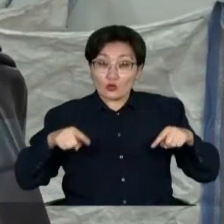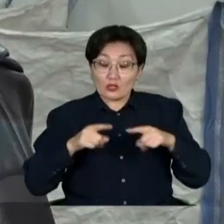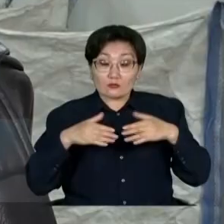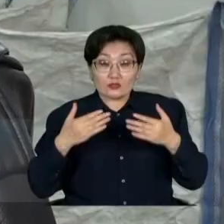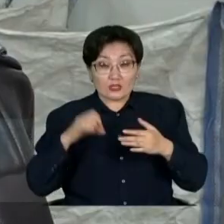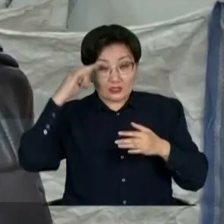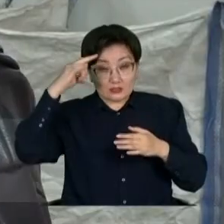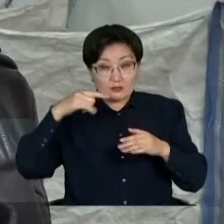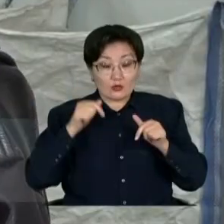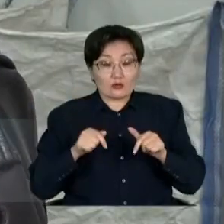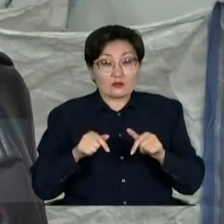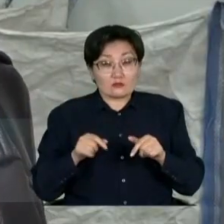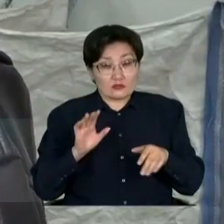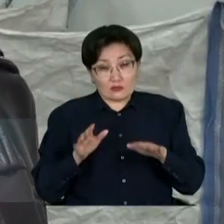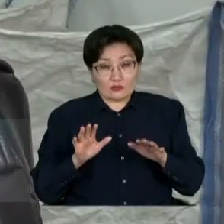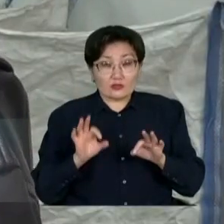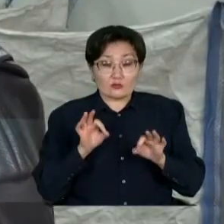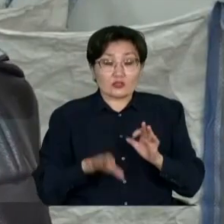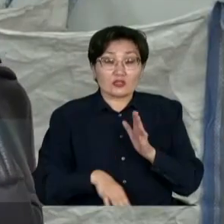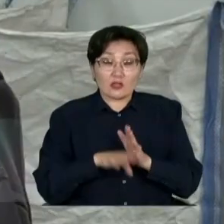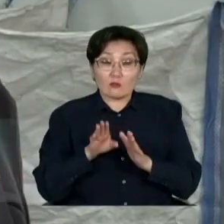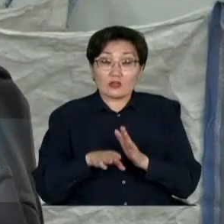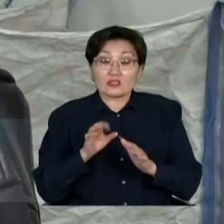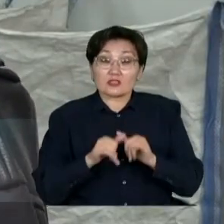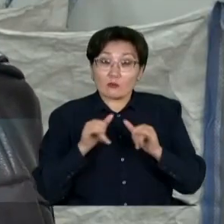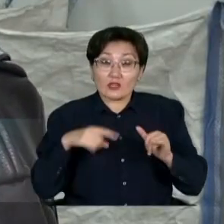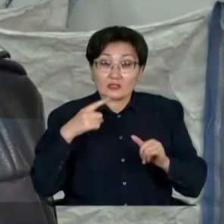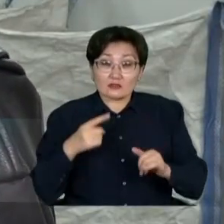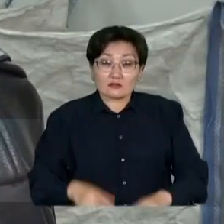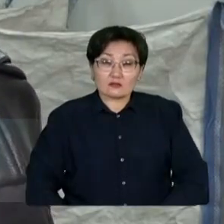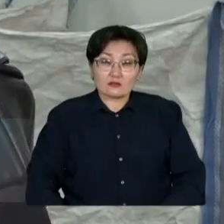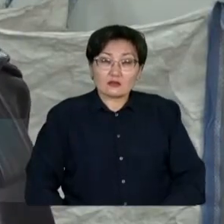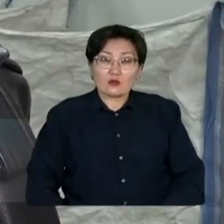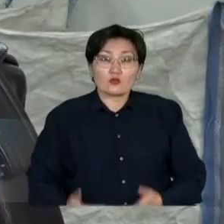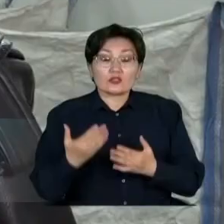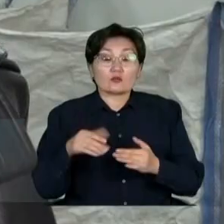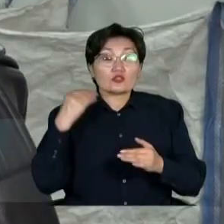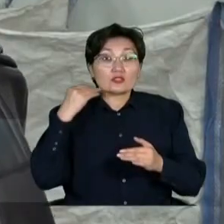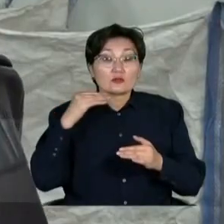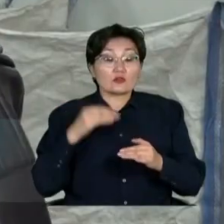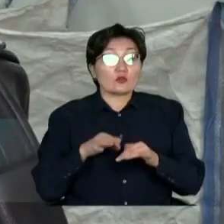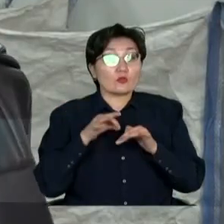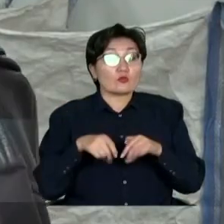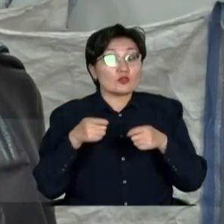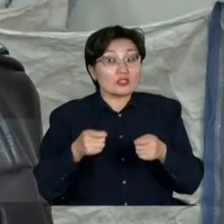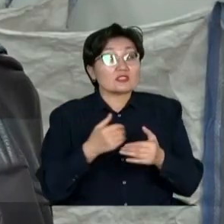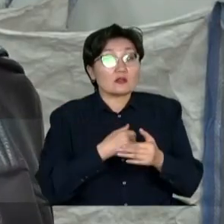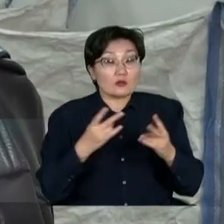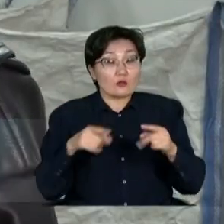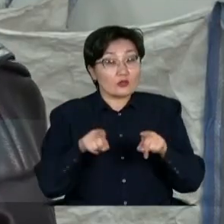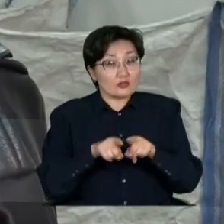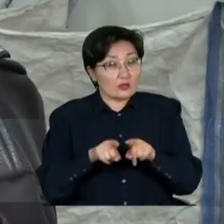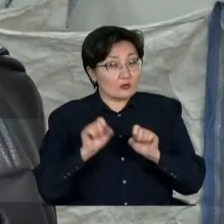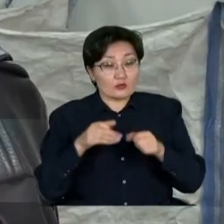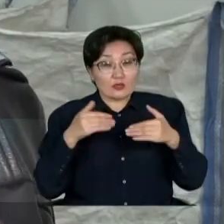Ал Қазақстанда более-менее жақсы дамыған деп айтады да мен посетителдердің бірі. Ол кісі Турцияда да өткізгісі келеді, бірақ уақытта ондай мүмкіндік жоқ.